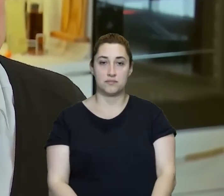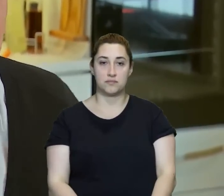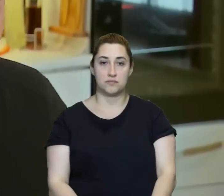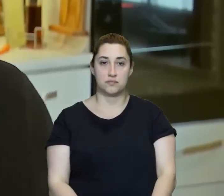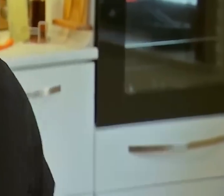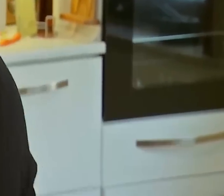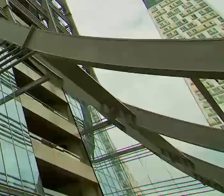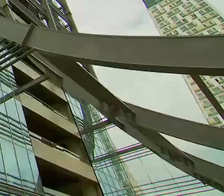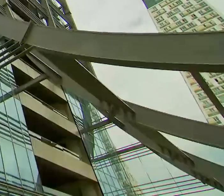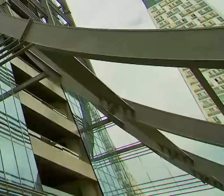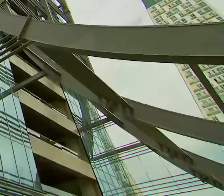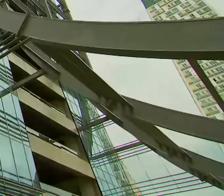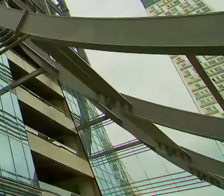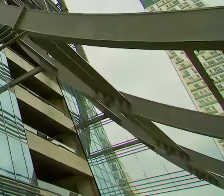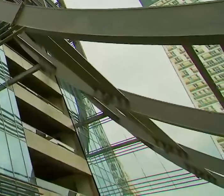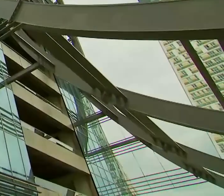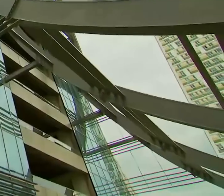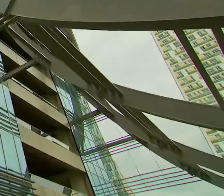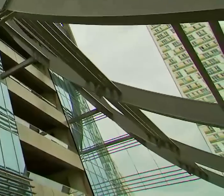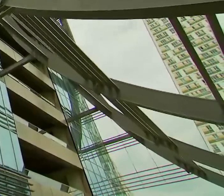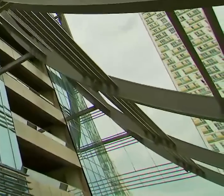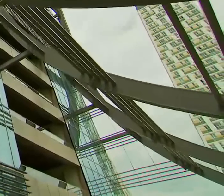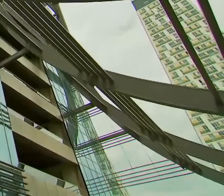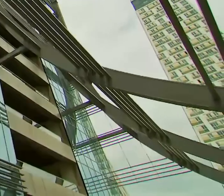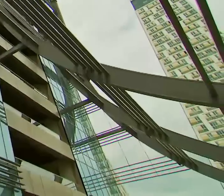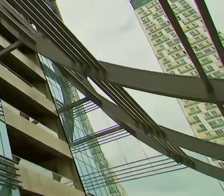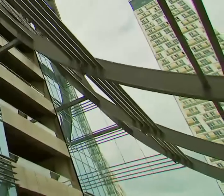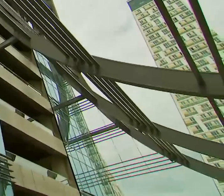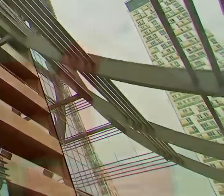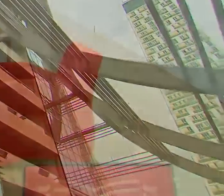Kaş kaldırdı. Holdingin dış cephesi.